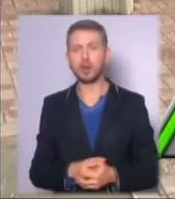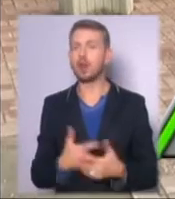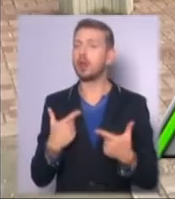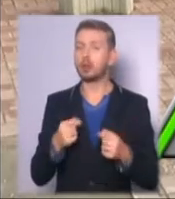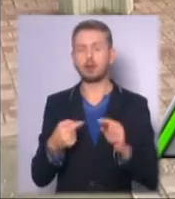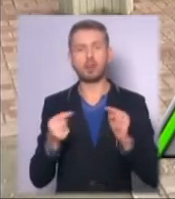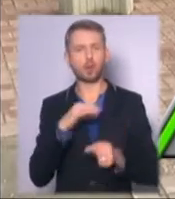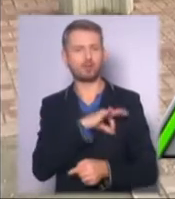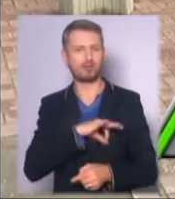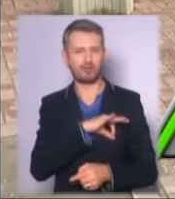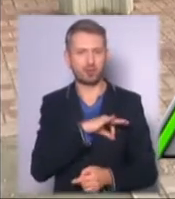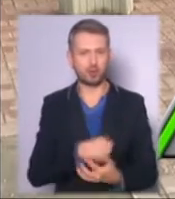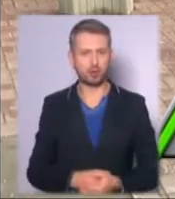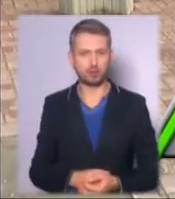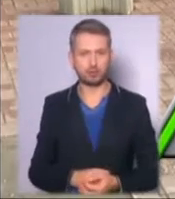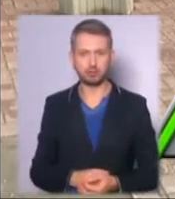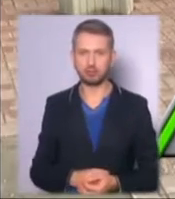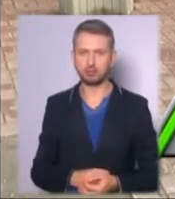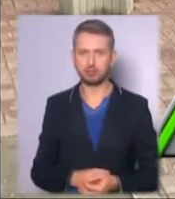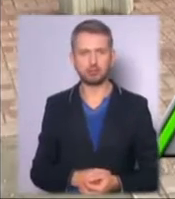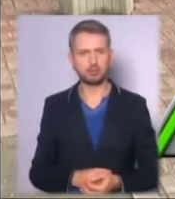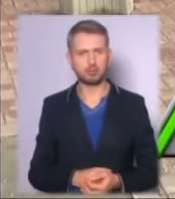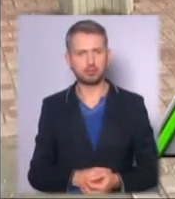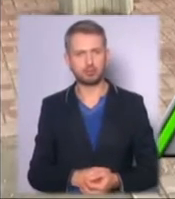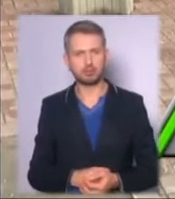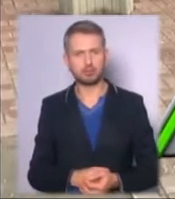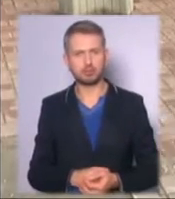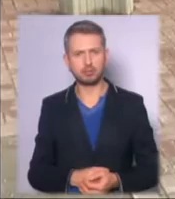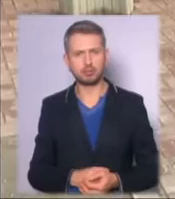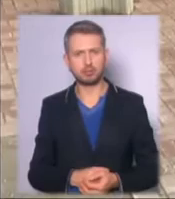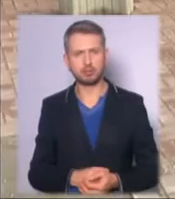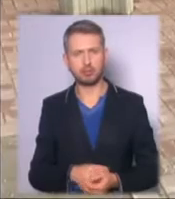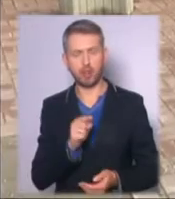профспілок. Так, стоять на паркуванні багато машин, так? Так.